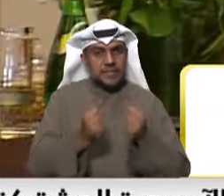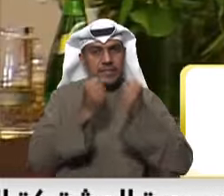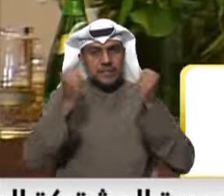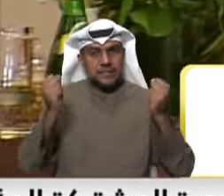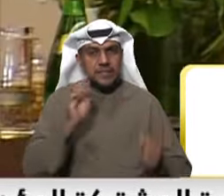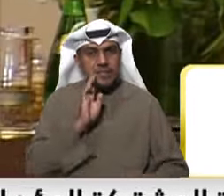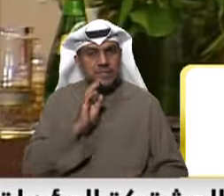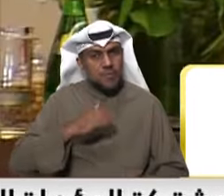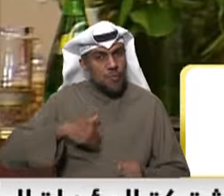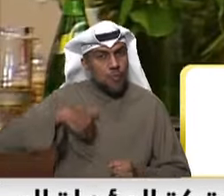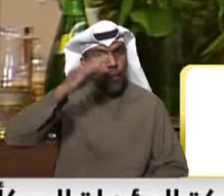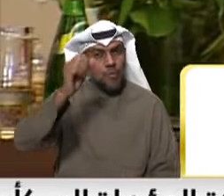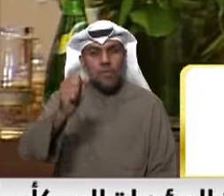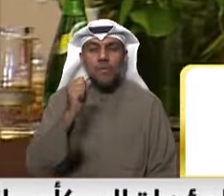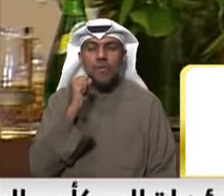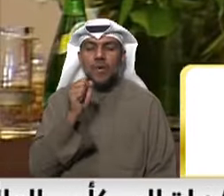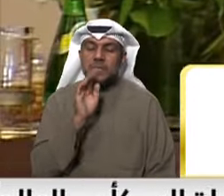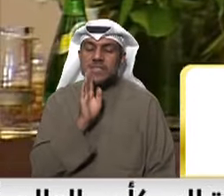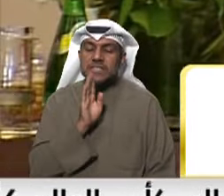تدريب. وفي هذا الصدد